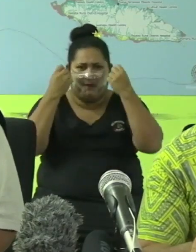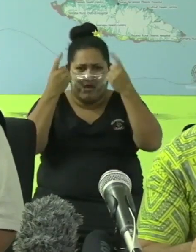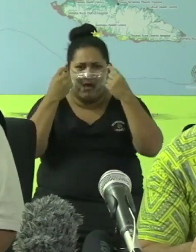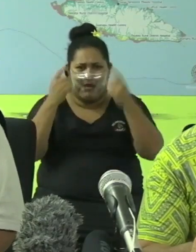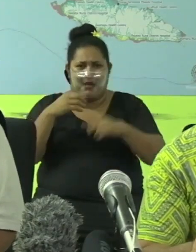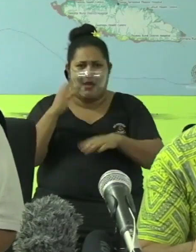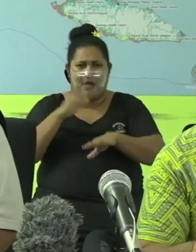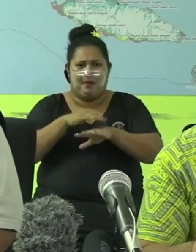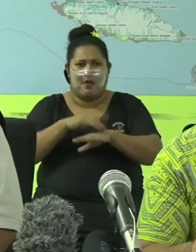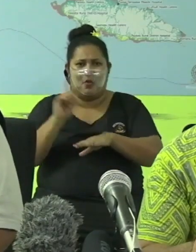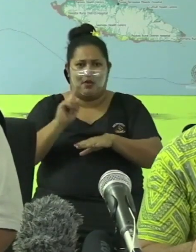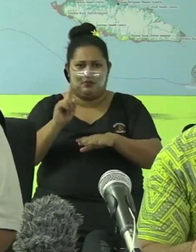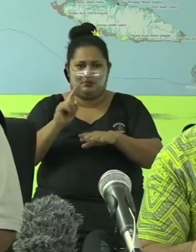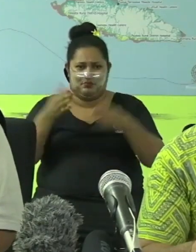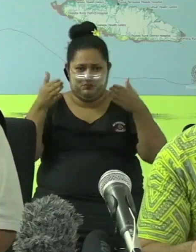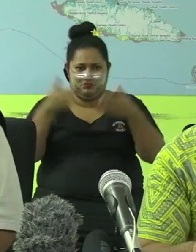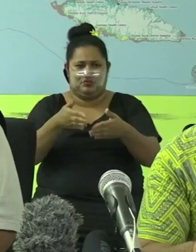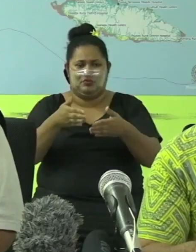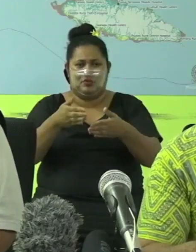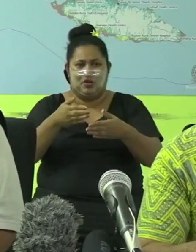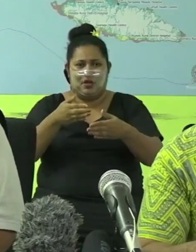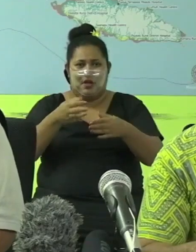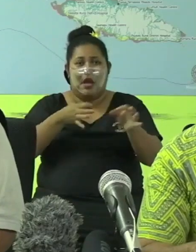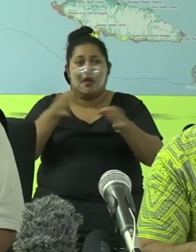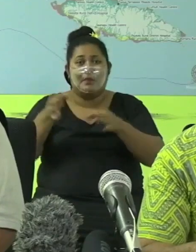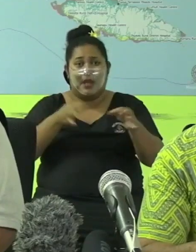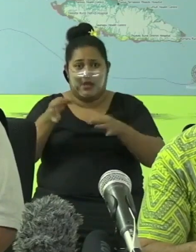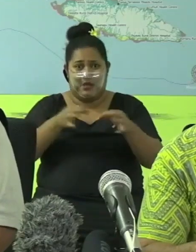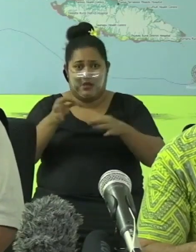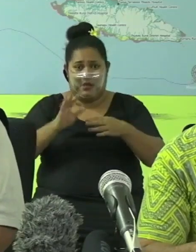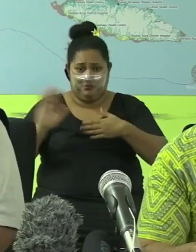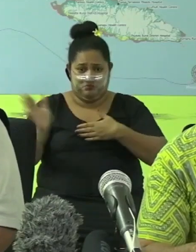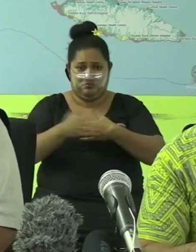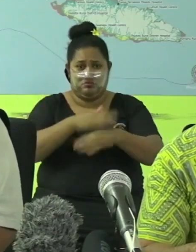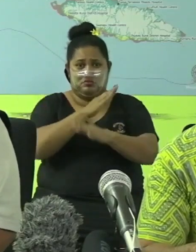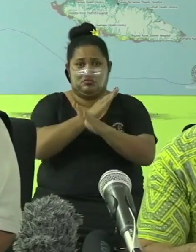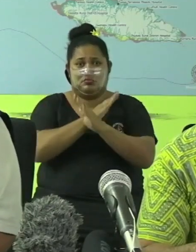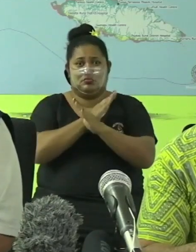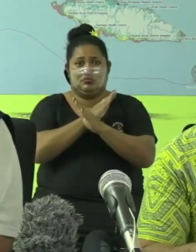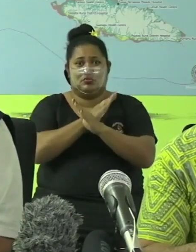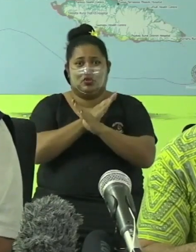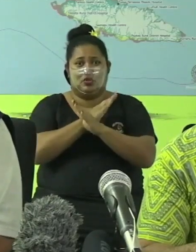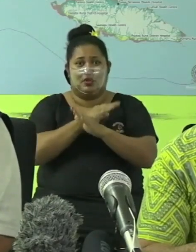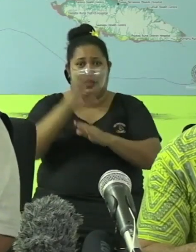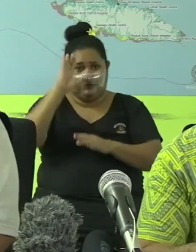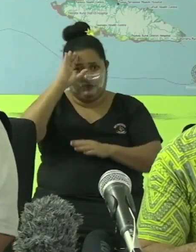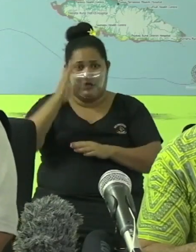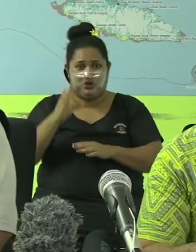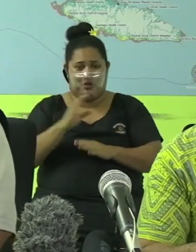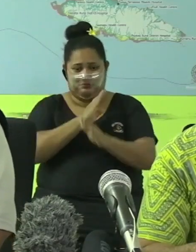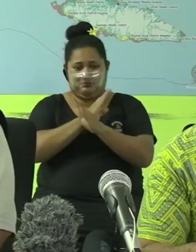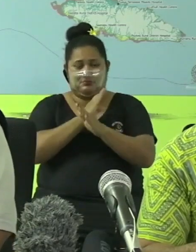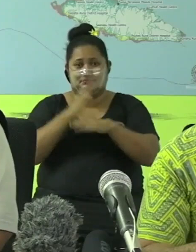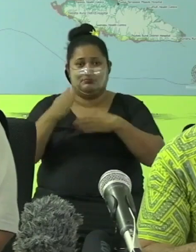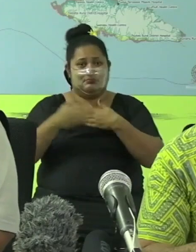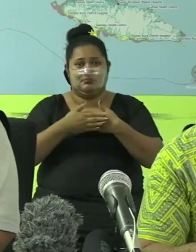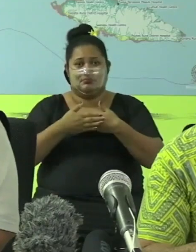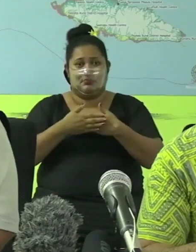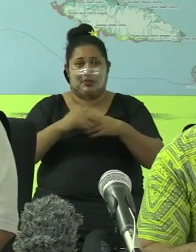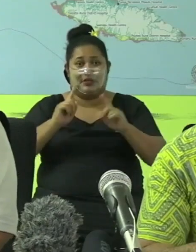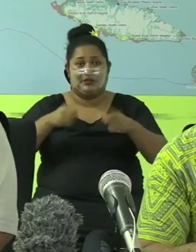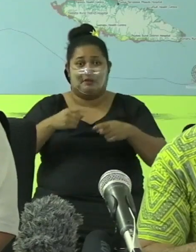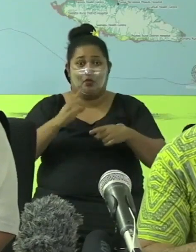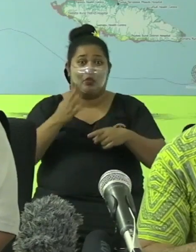I tulaga ua agaʻi ai tatou tapunia atoa nationwide lockdown beginning from